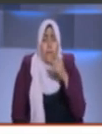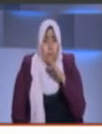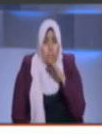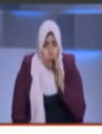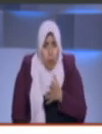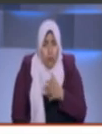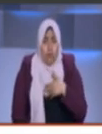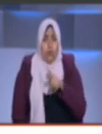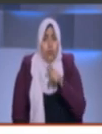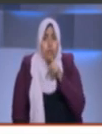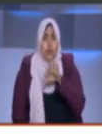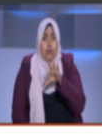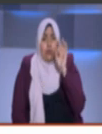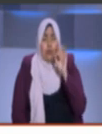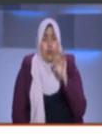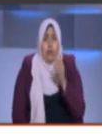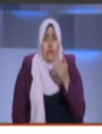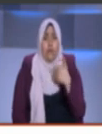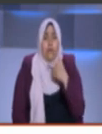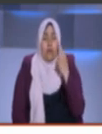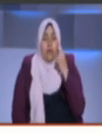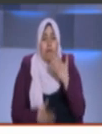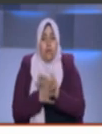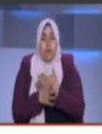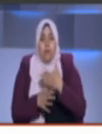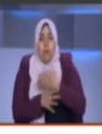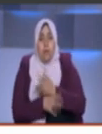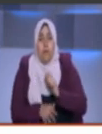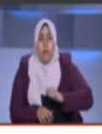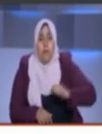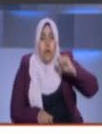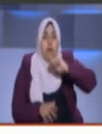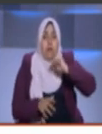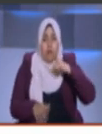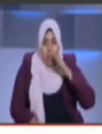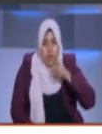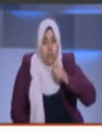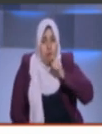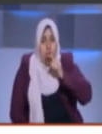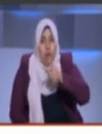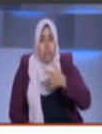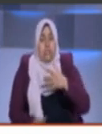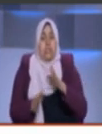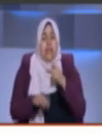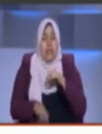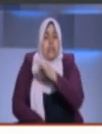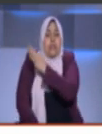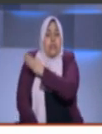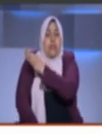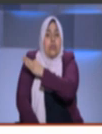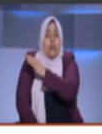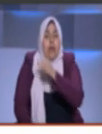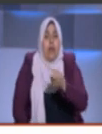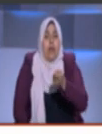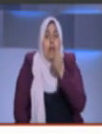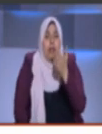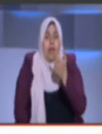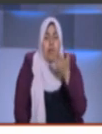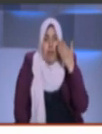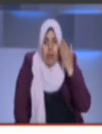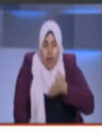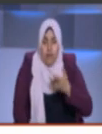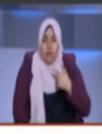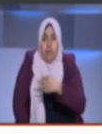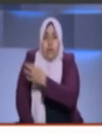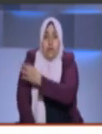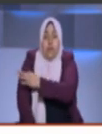تكون، نعم ممكن أن تكون واعدة، لكن يجب أن يكون هناك تجربة لهذه العلاجات، يجب أن يكون إجازة